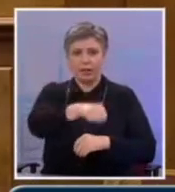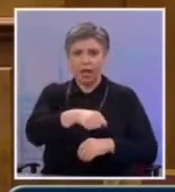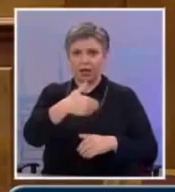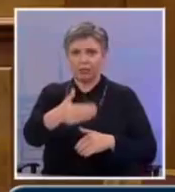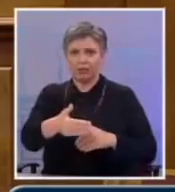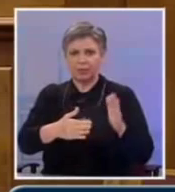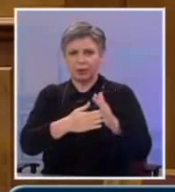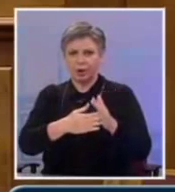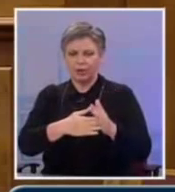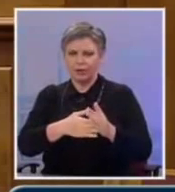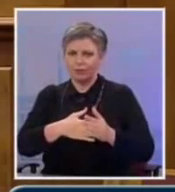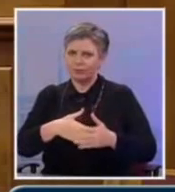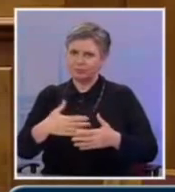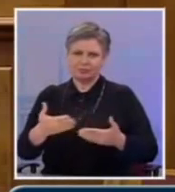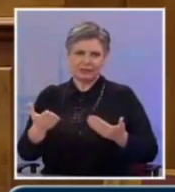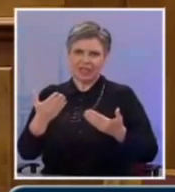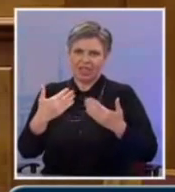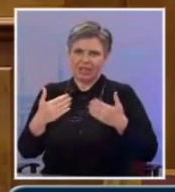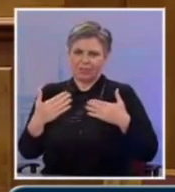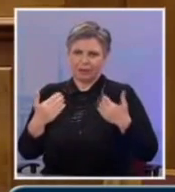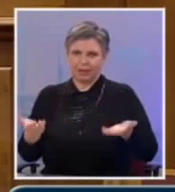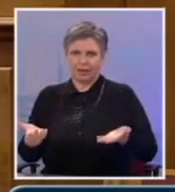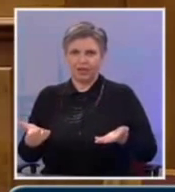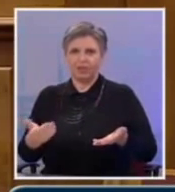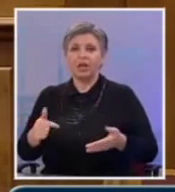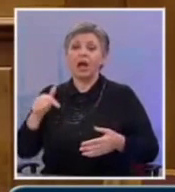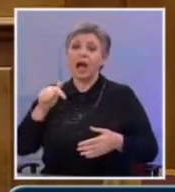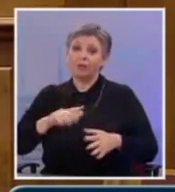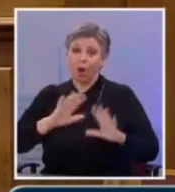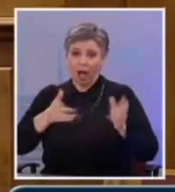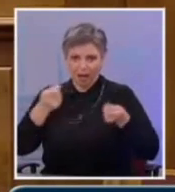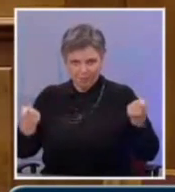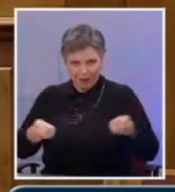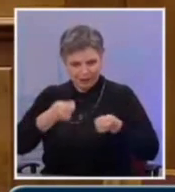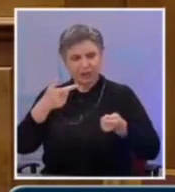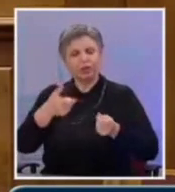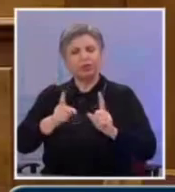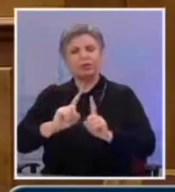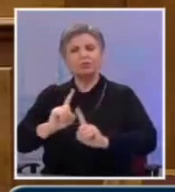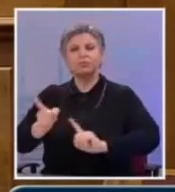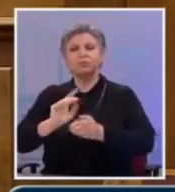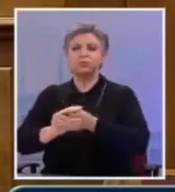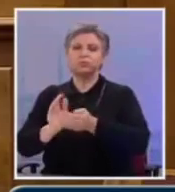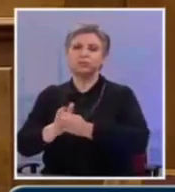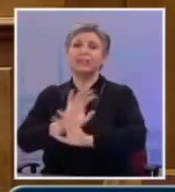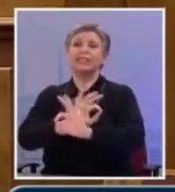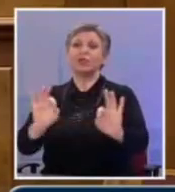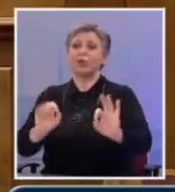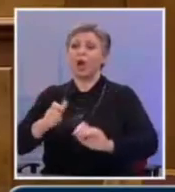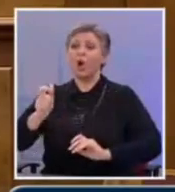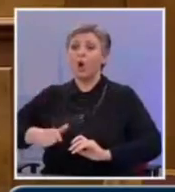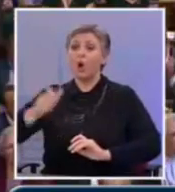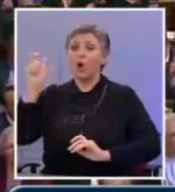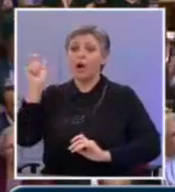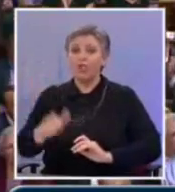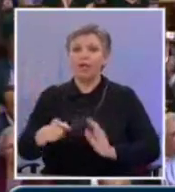δικαιολογείται παρά μόνο ως αποτέλεσμα μεθοδεύσεων και ας πάρει ο καθένας και η καθεμιά την ευθύνη του